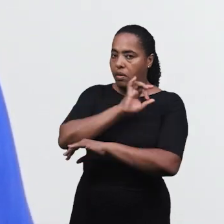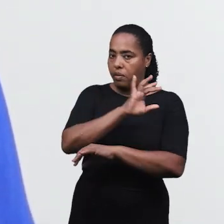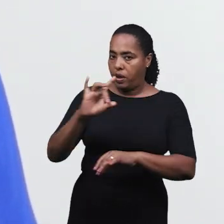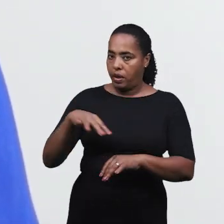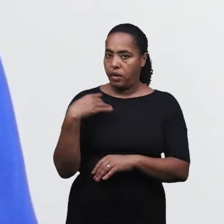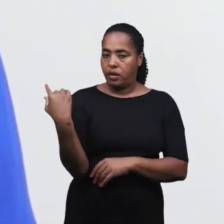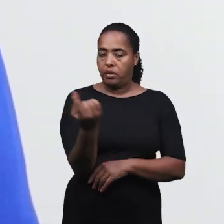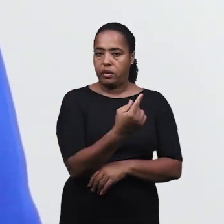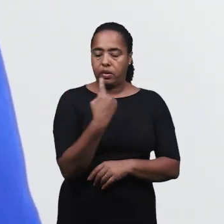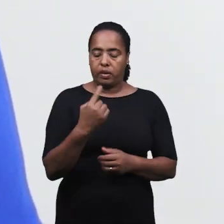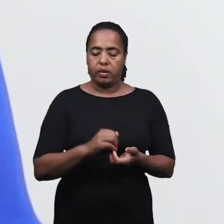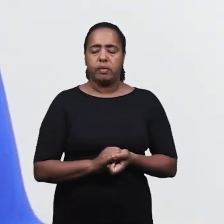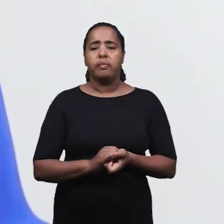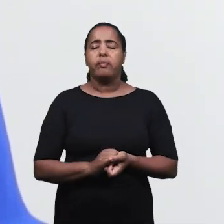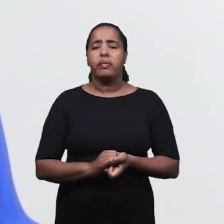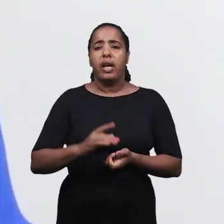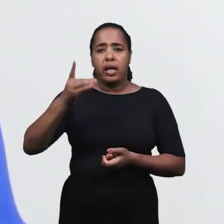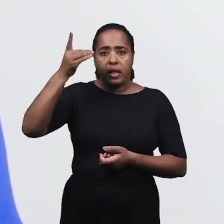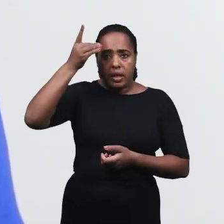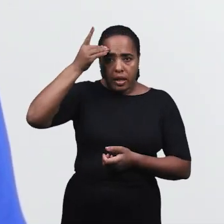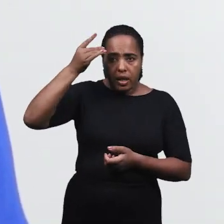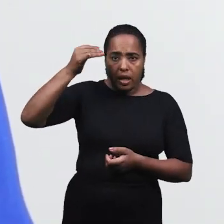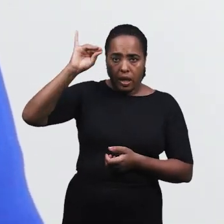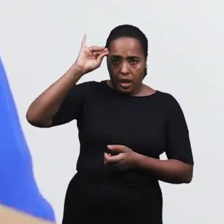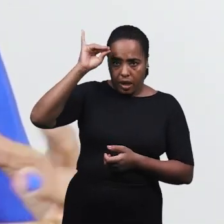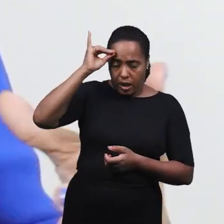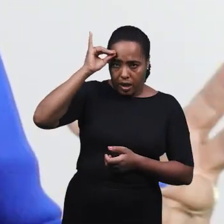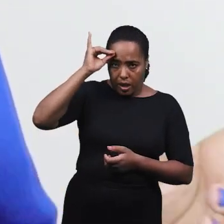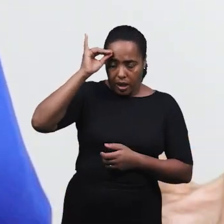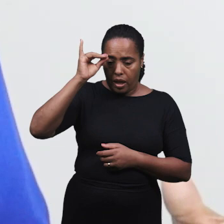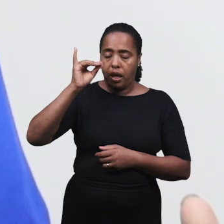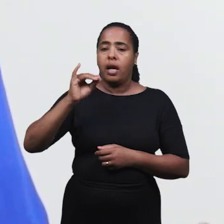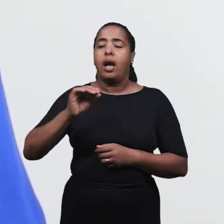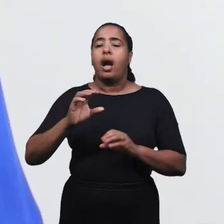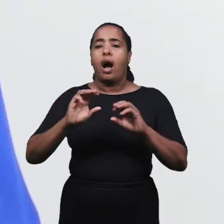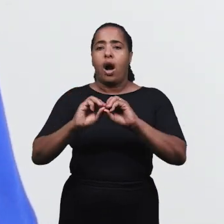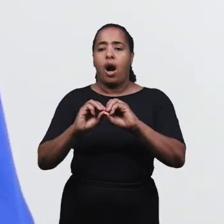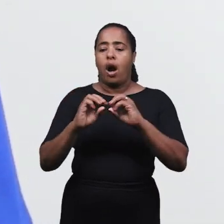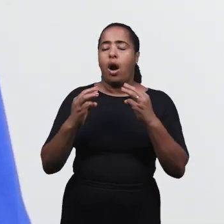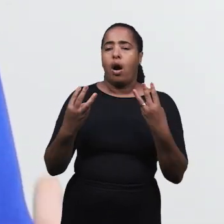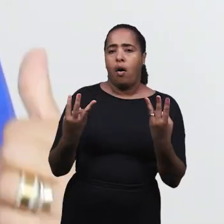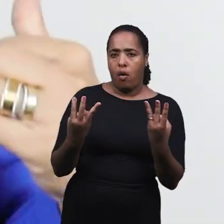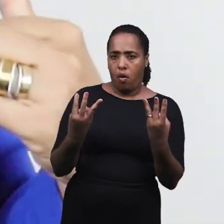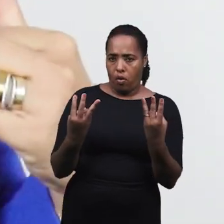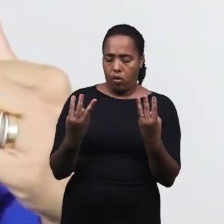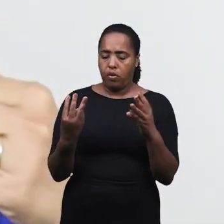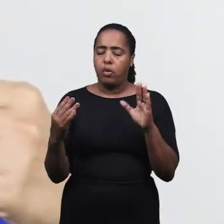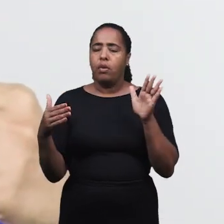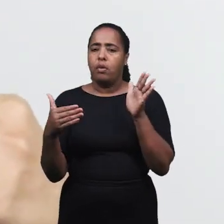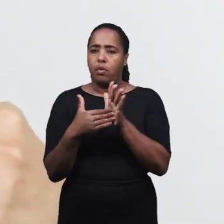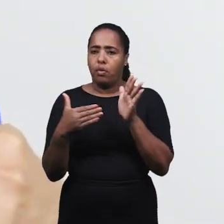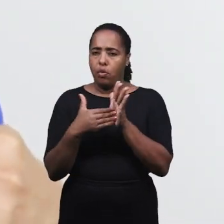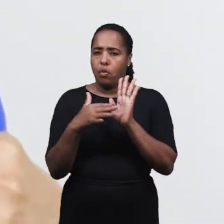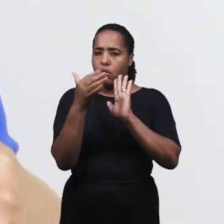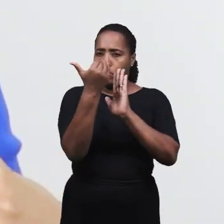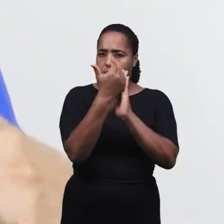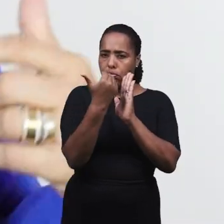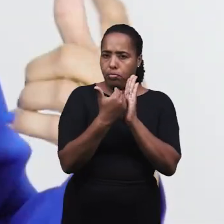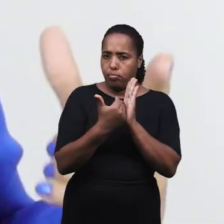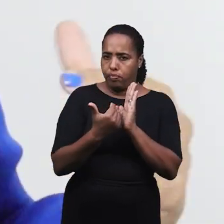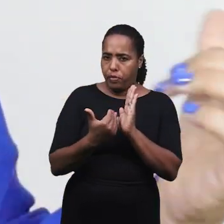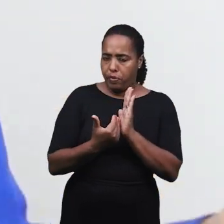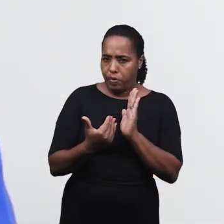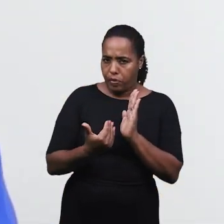a préparé l'éternité pour chacun de nous. Les déficiences intellectuelles, selon l'Organisation mondiale de la santé,